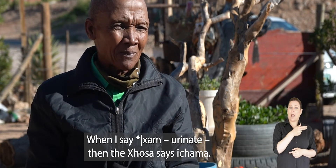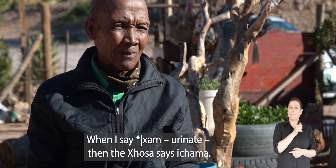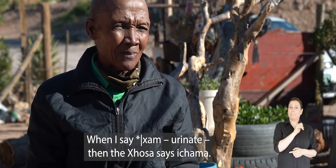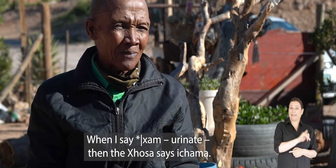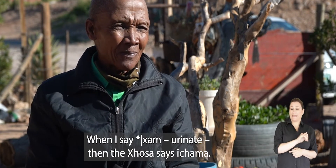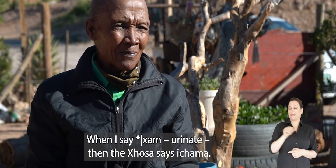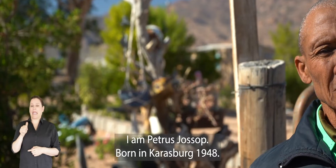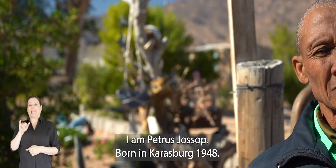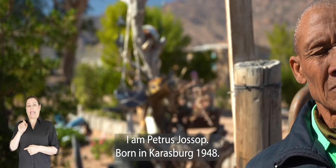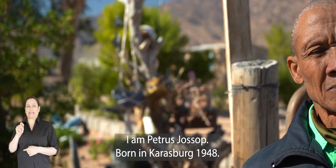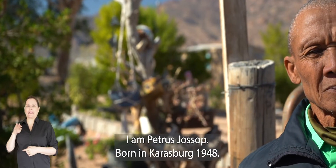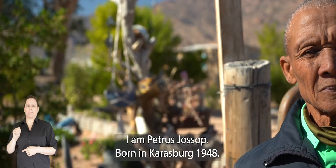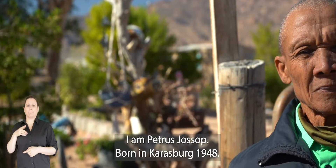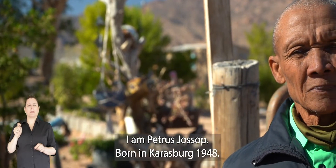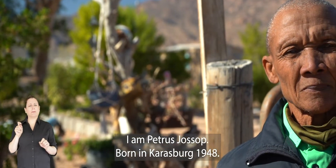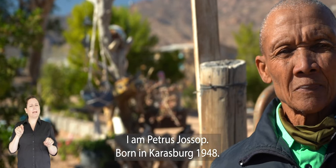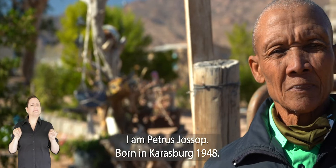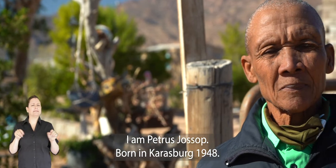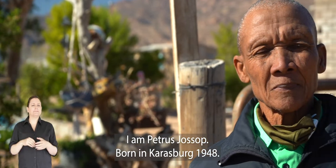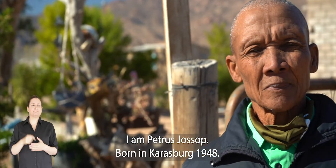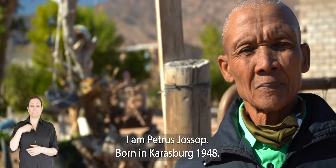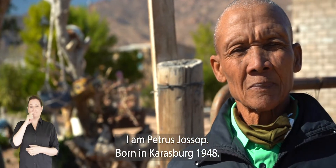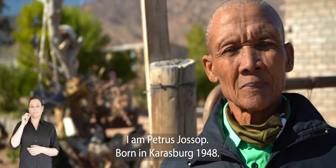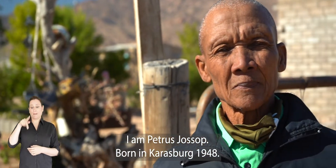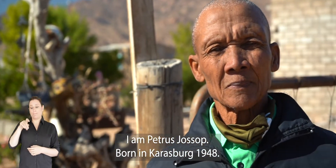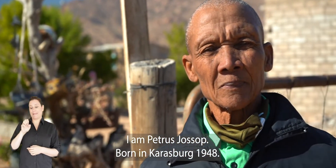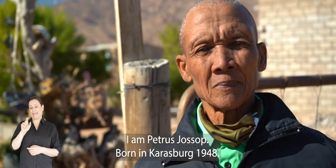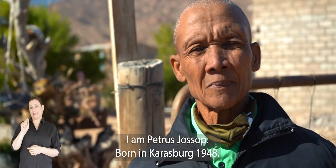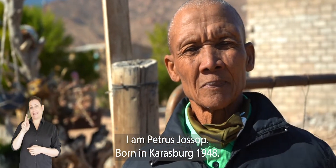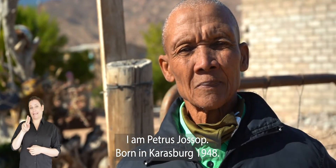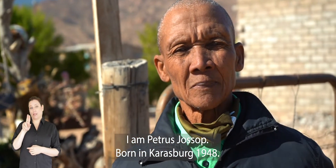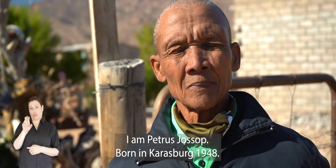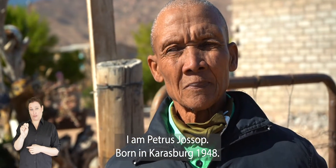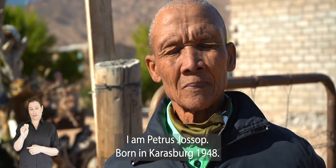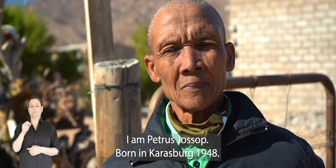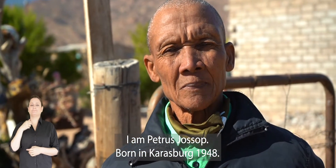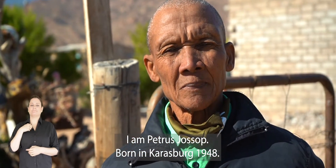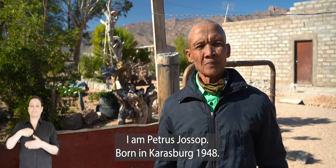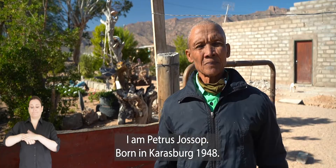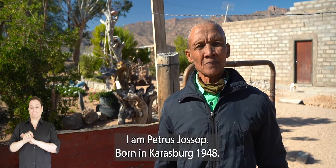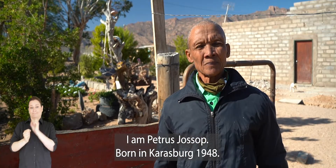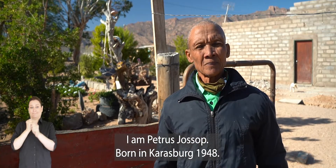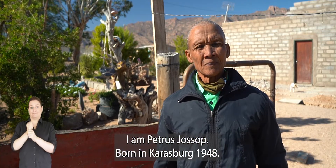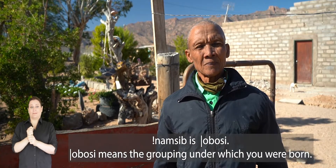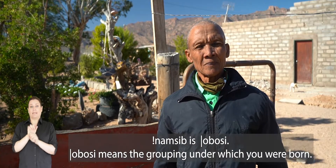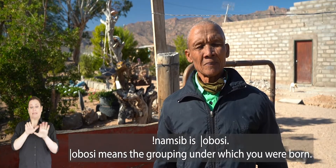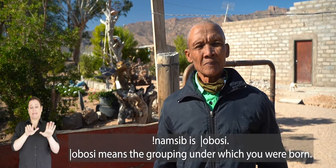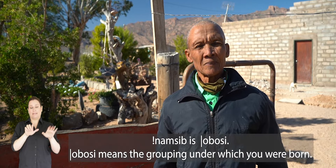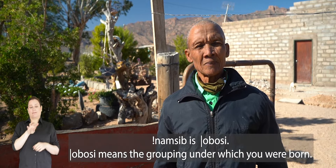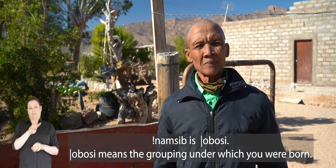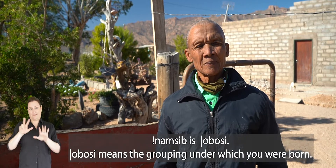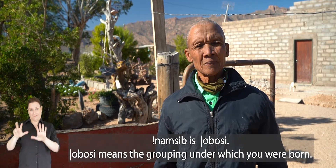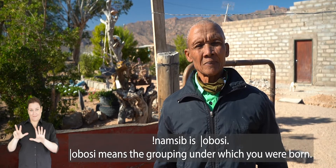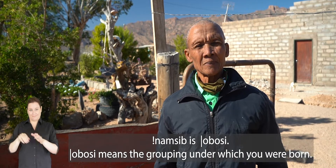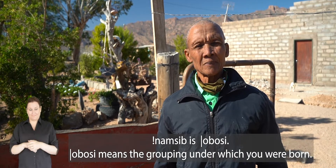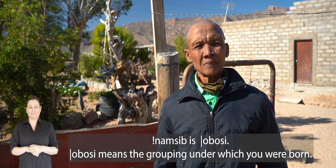Ikam. Ik ben Petrus Josop, geboren in Karasper 1948.